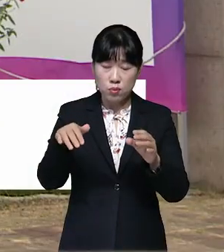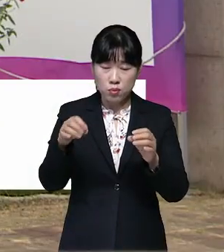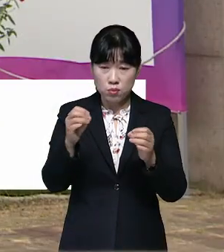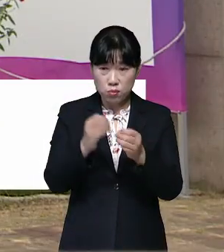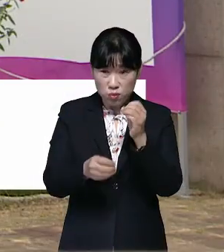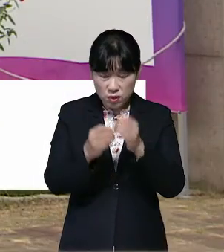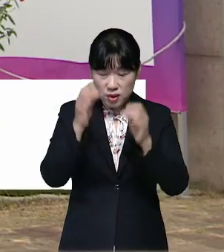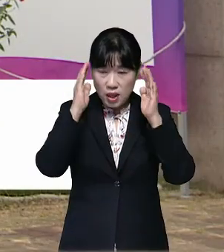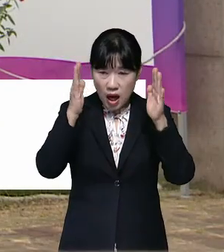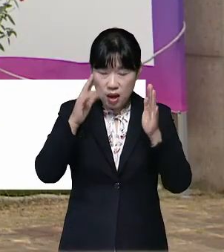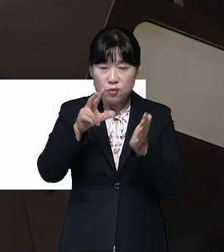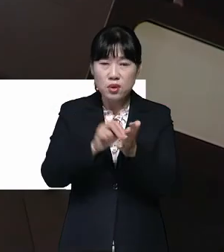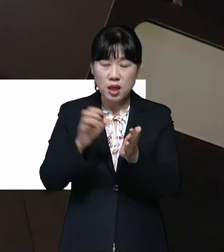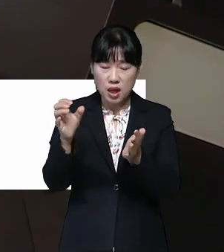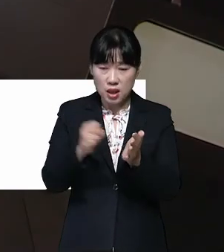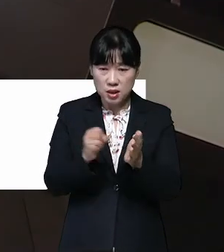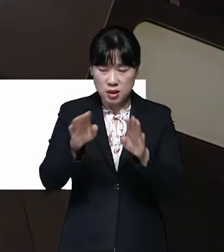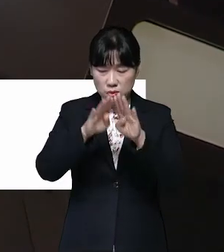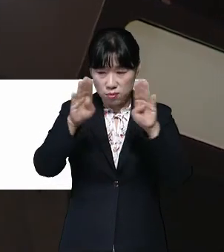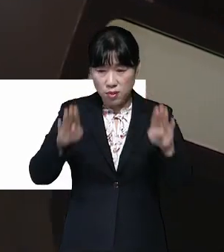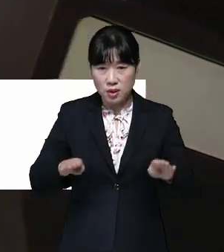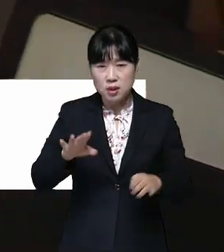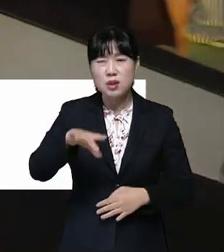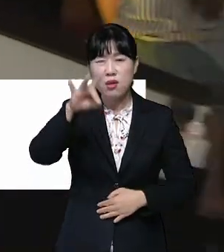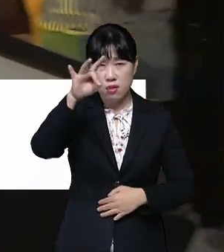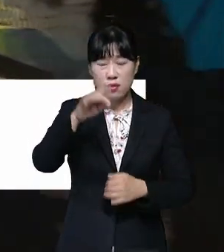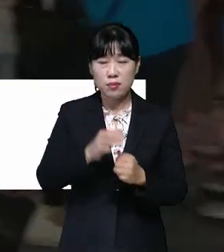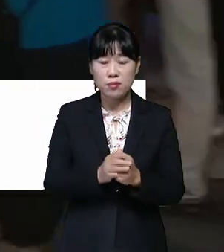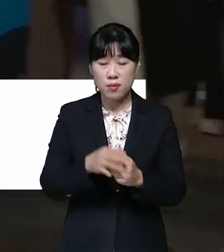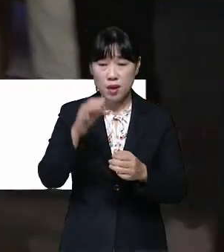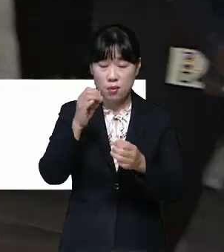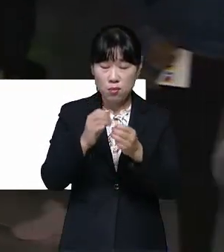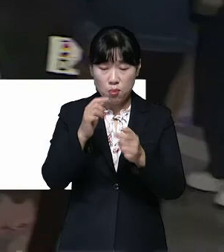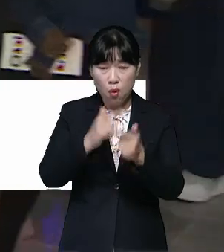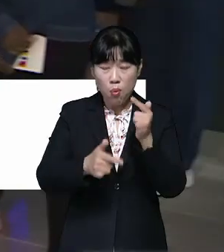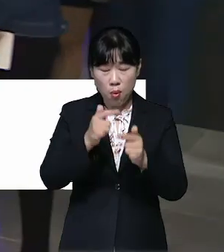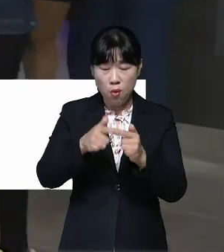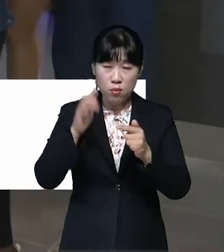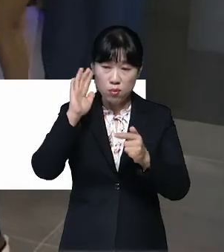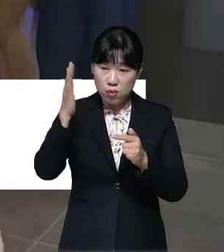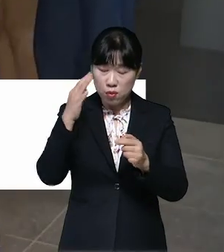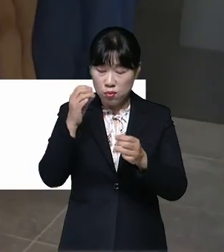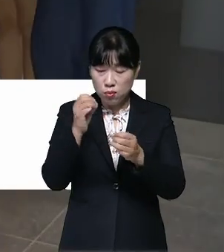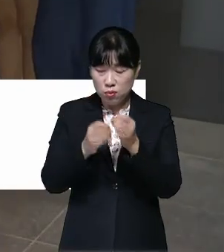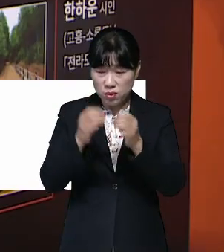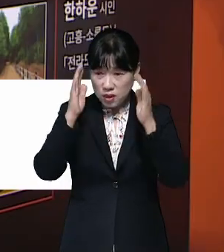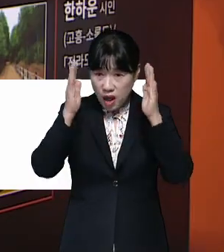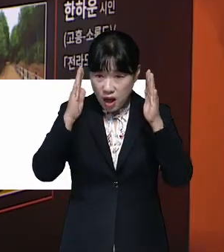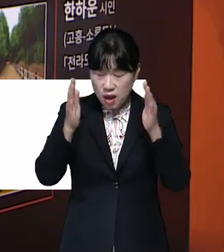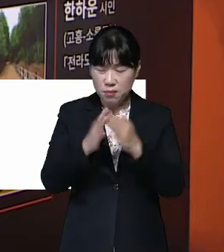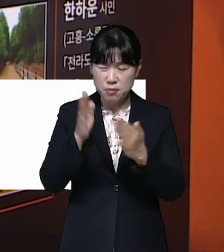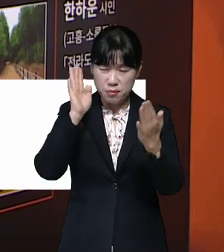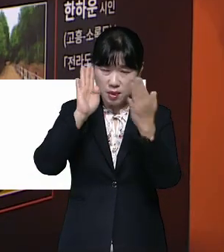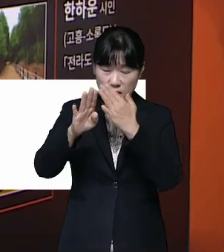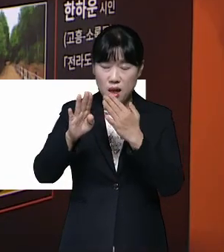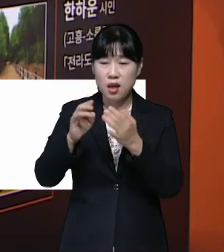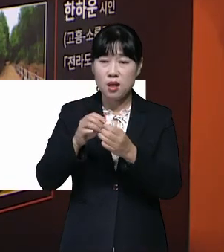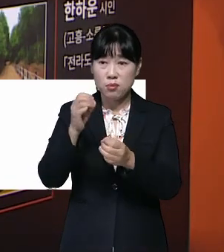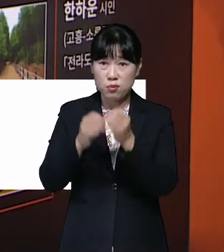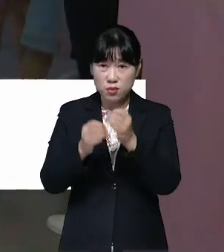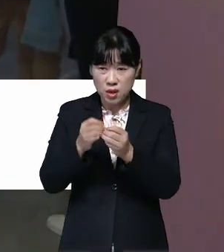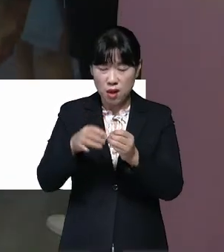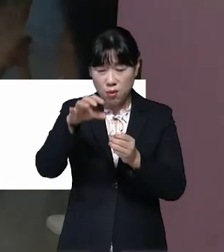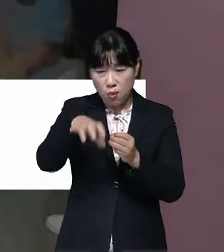박람회가 열리고 있습니다. 목포 근대 문학의 시작에서 미래 문학의 산실로를 주제로 문학의 과거와